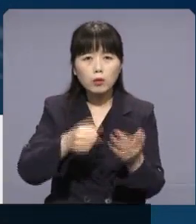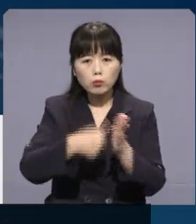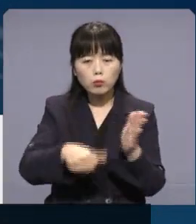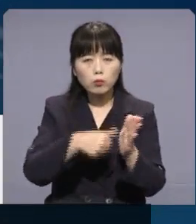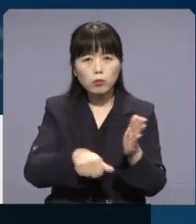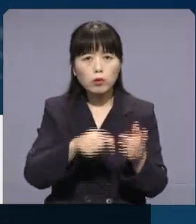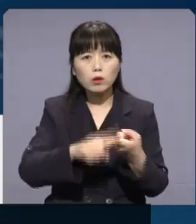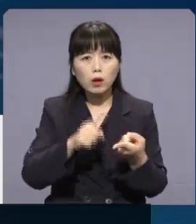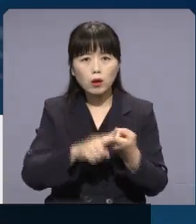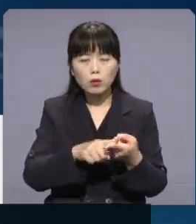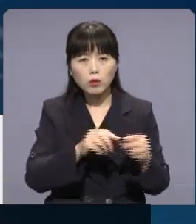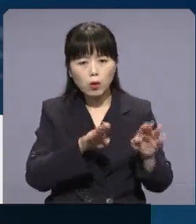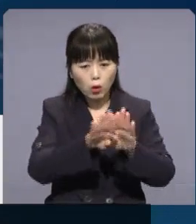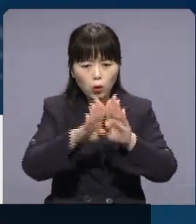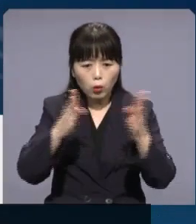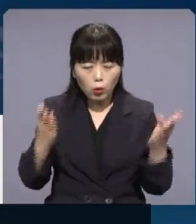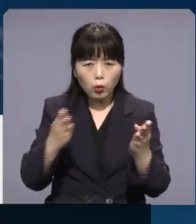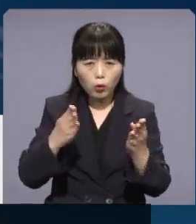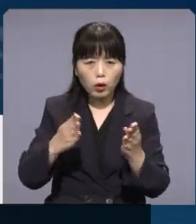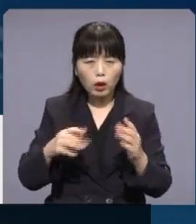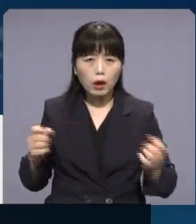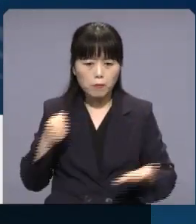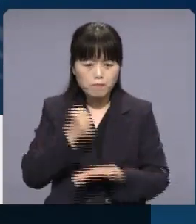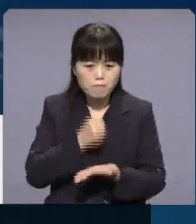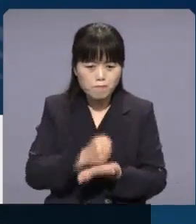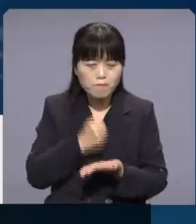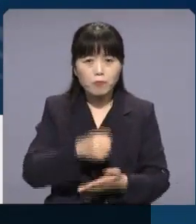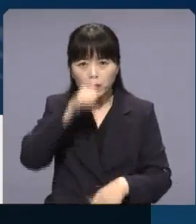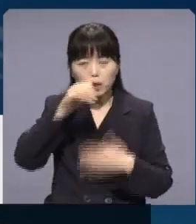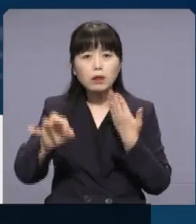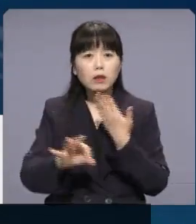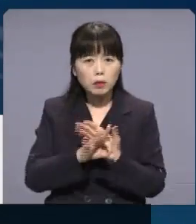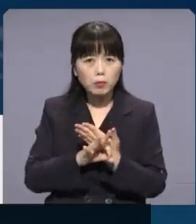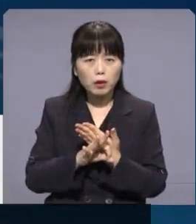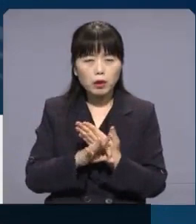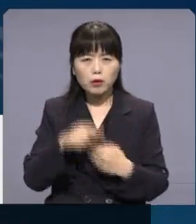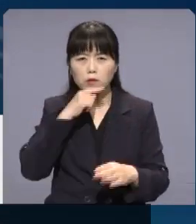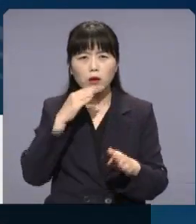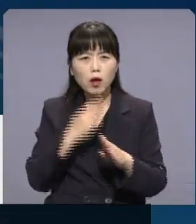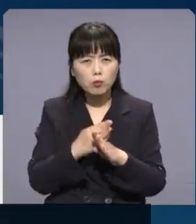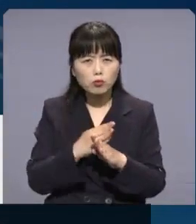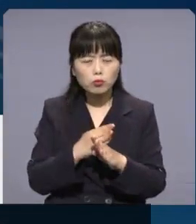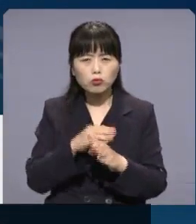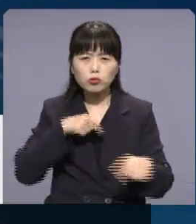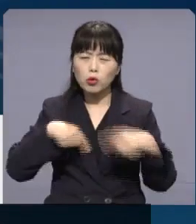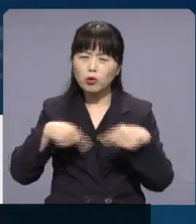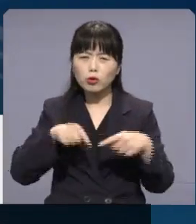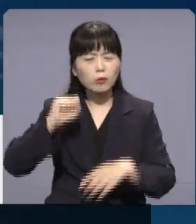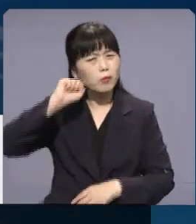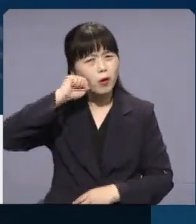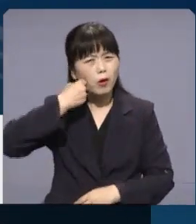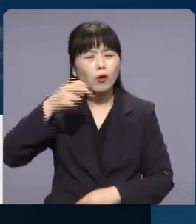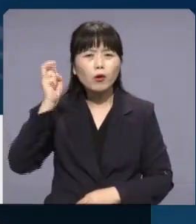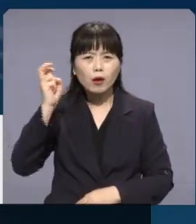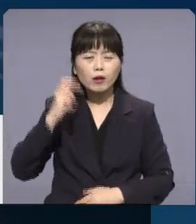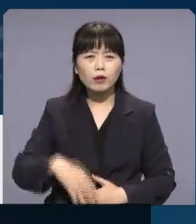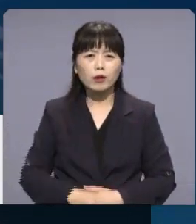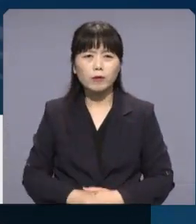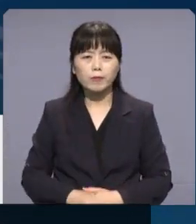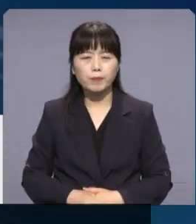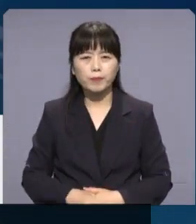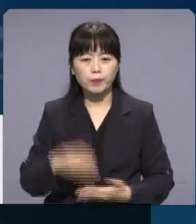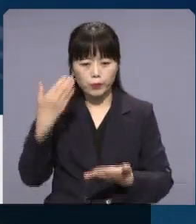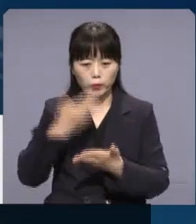무차별적으로 공개가 되거나 논쟁이 된다고 하면 대북 정책이 제대로 될 수 있겠습니까? 그러니까